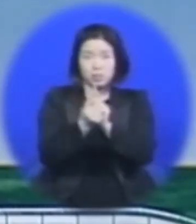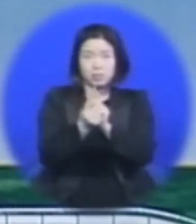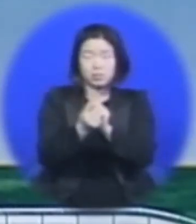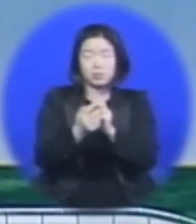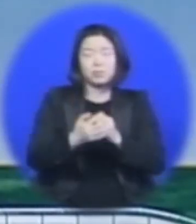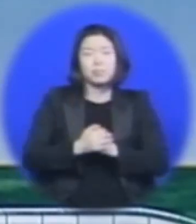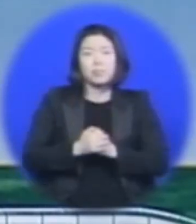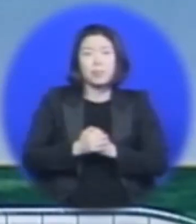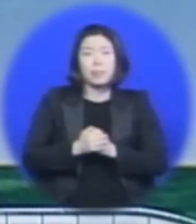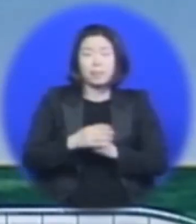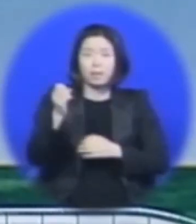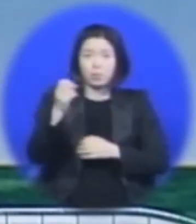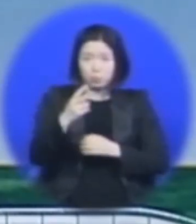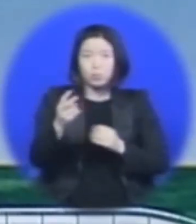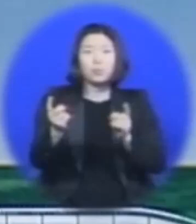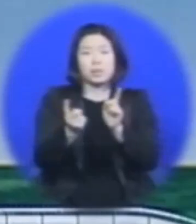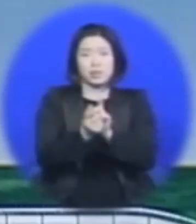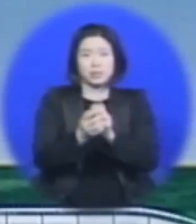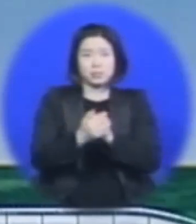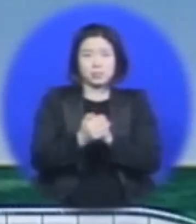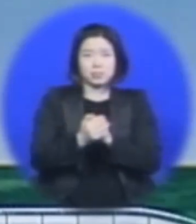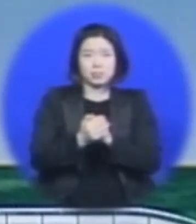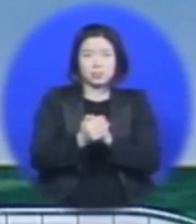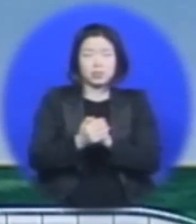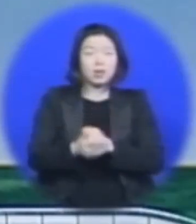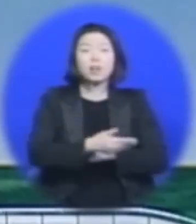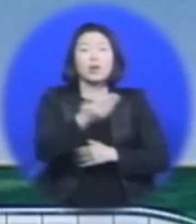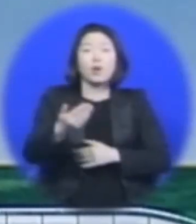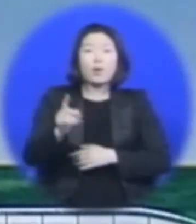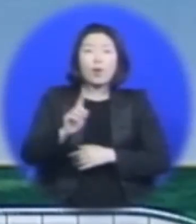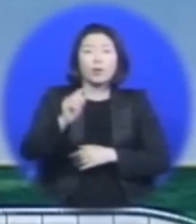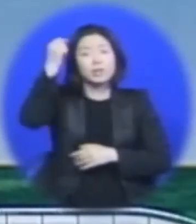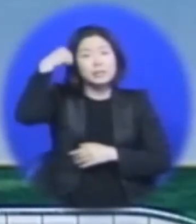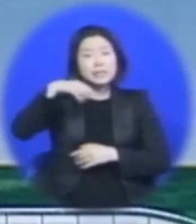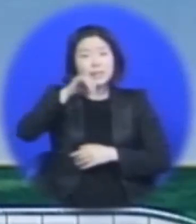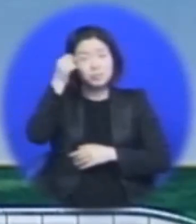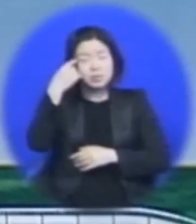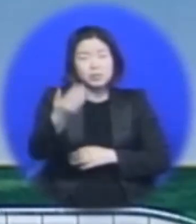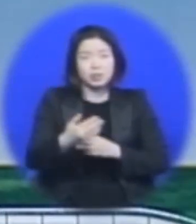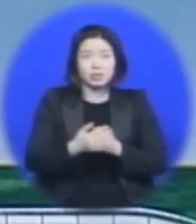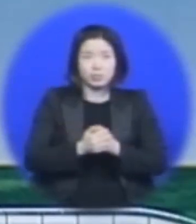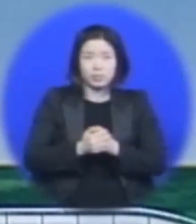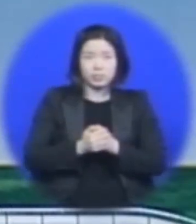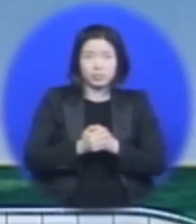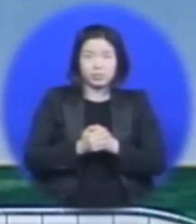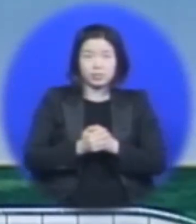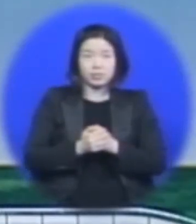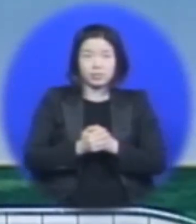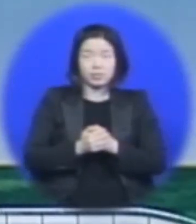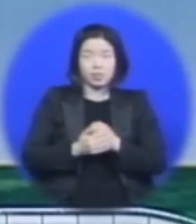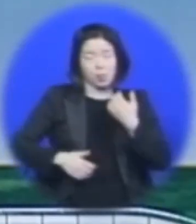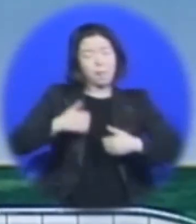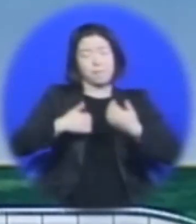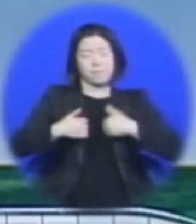만났어 또 만났어 여러분 어떤 느낌일까